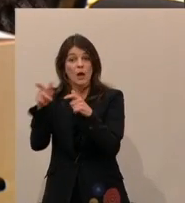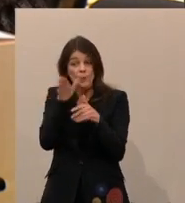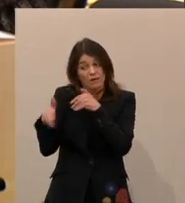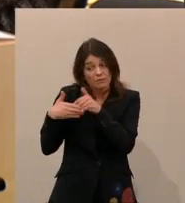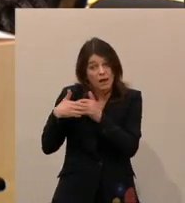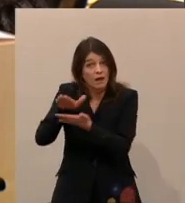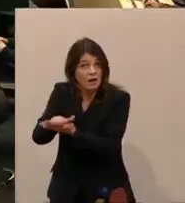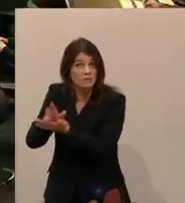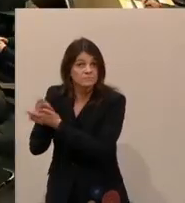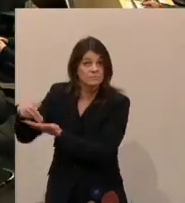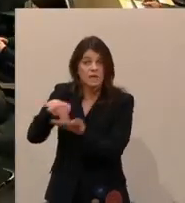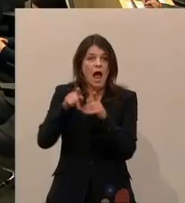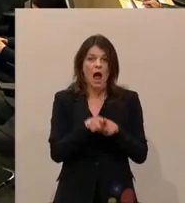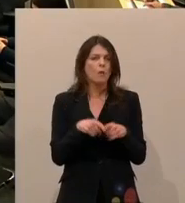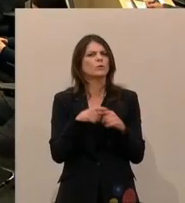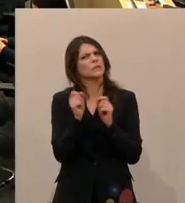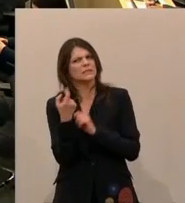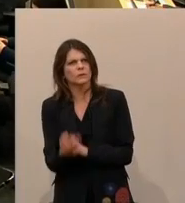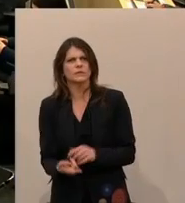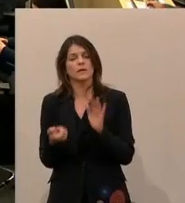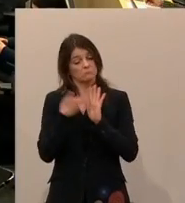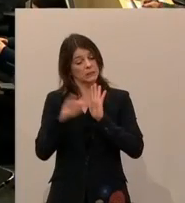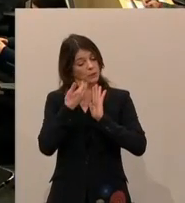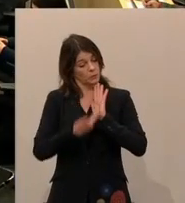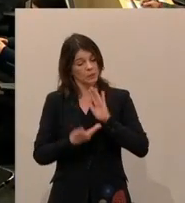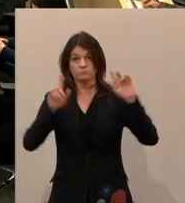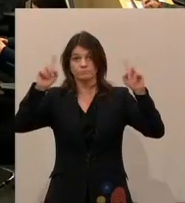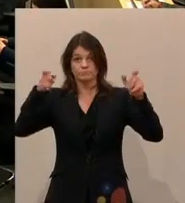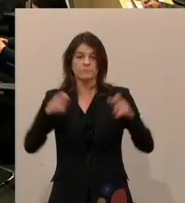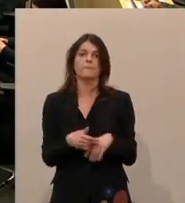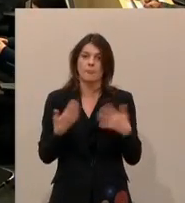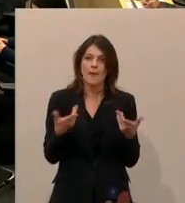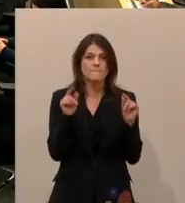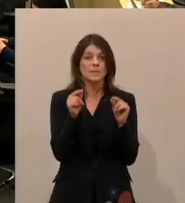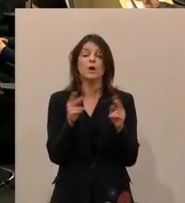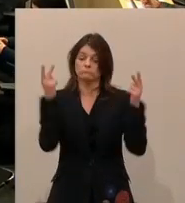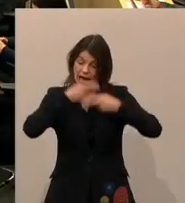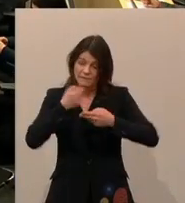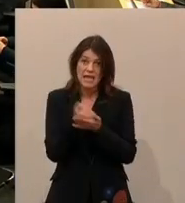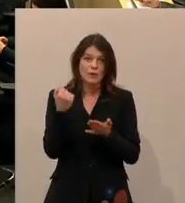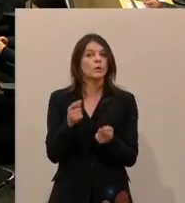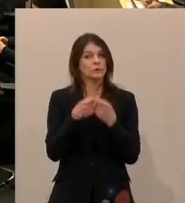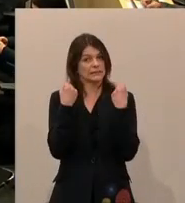aufhalten werde, und die sonstigen Voraussetzungen, Klammer auf, also Einwilligung und Sicherheitserklärung, Klammer